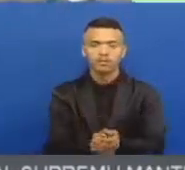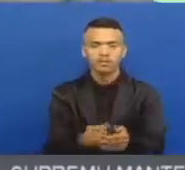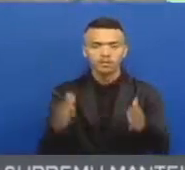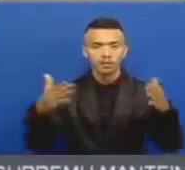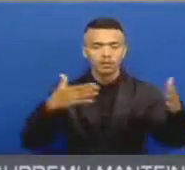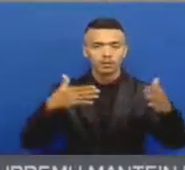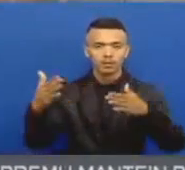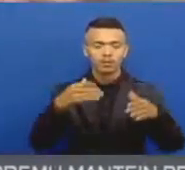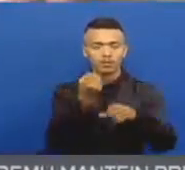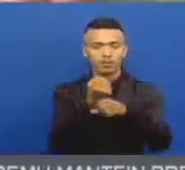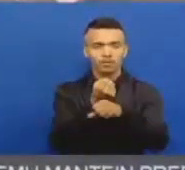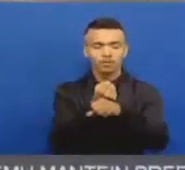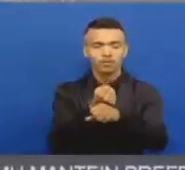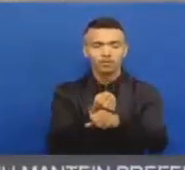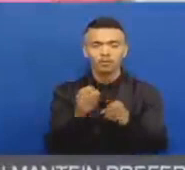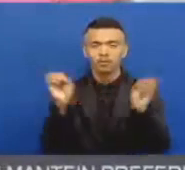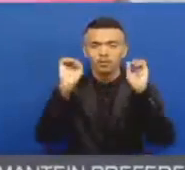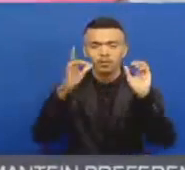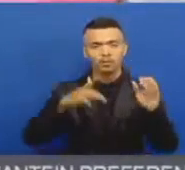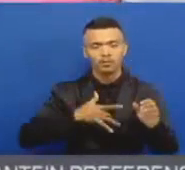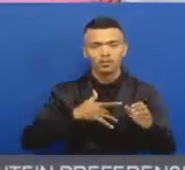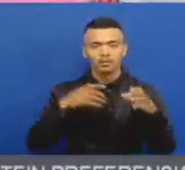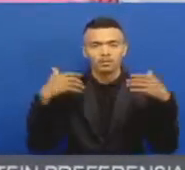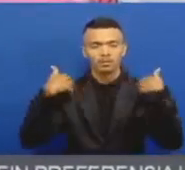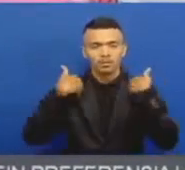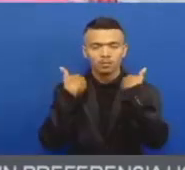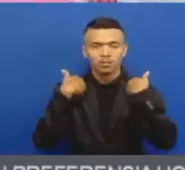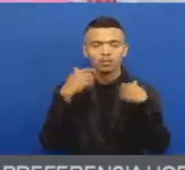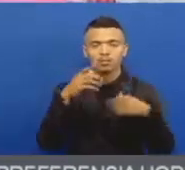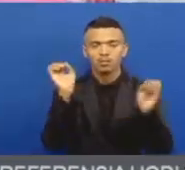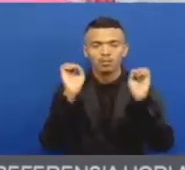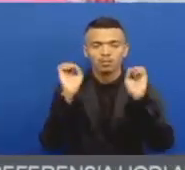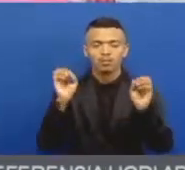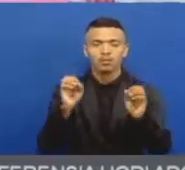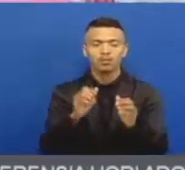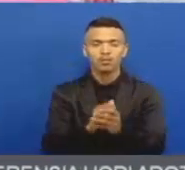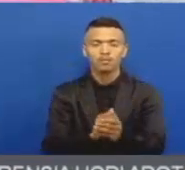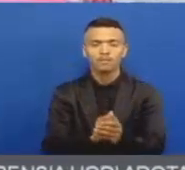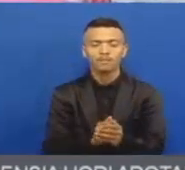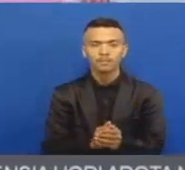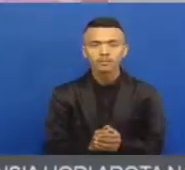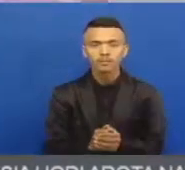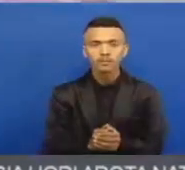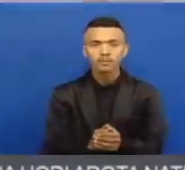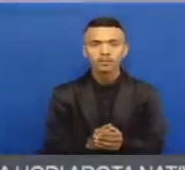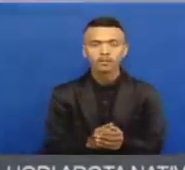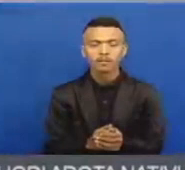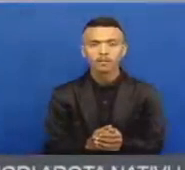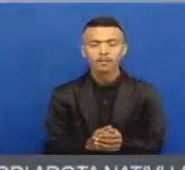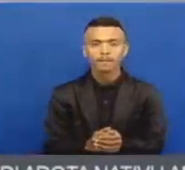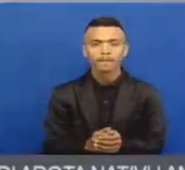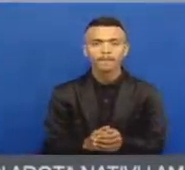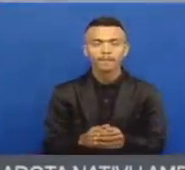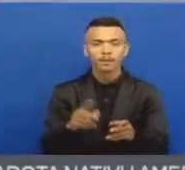Halibur fatuk no ahurin, la senti kolik, no labaruk iha loro manas niya okos.